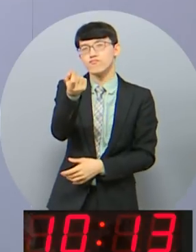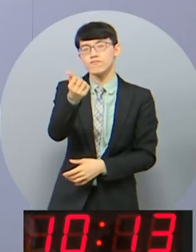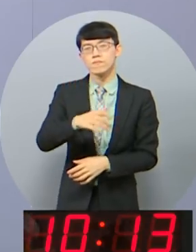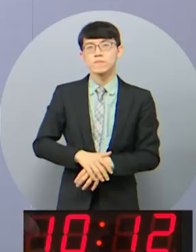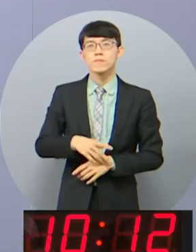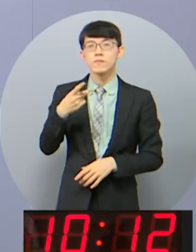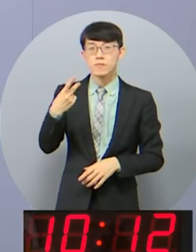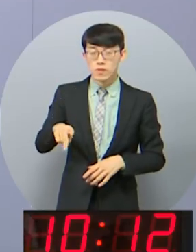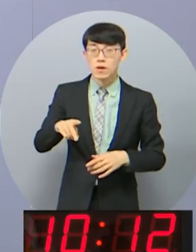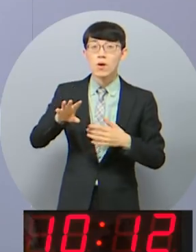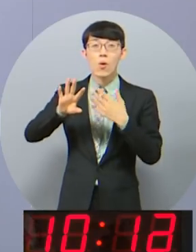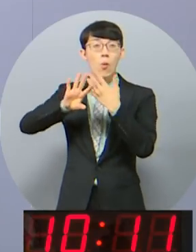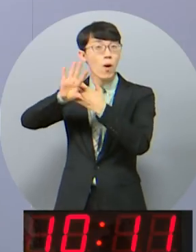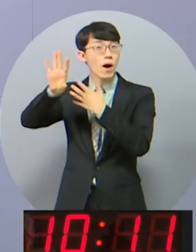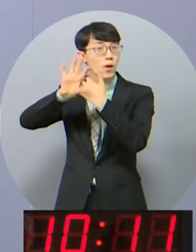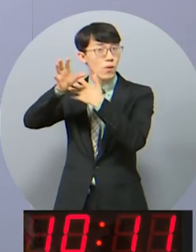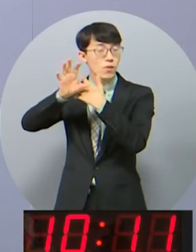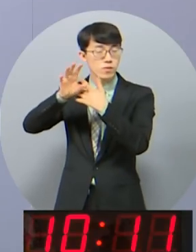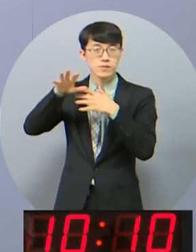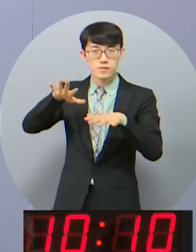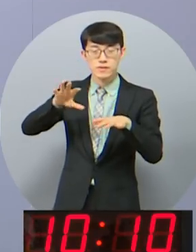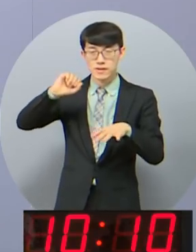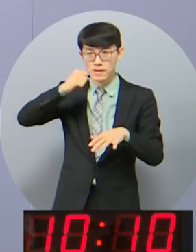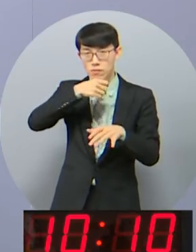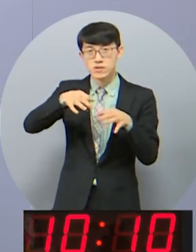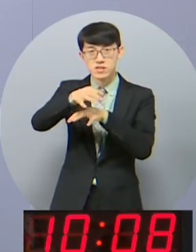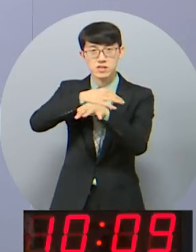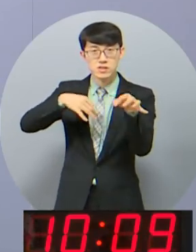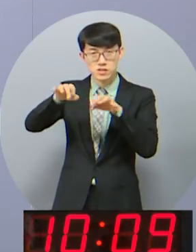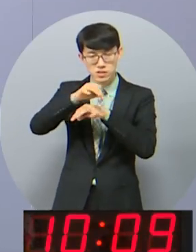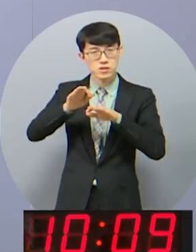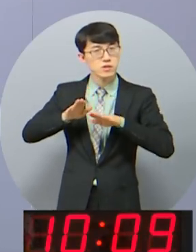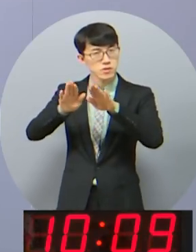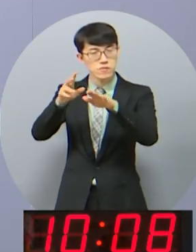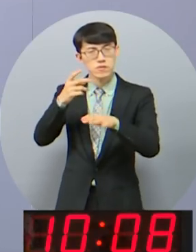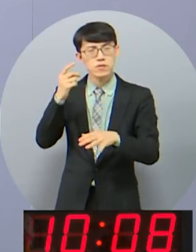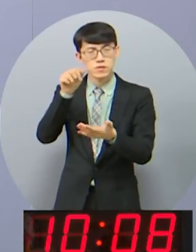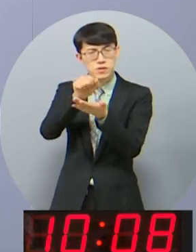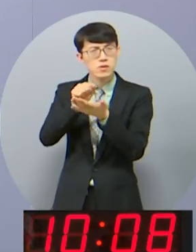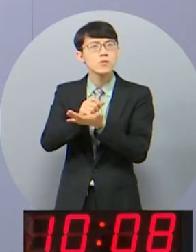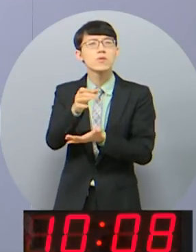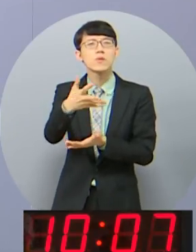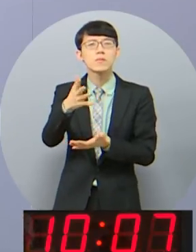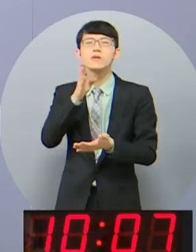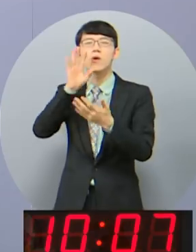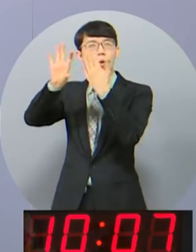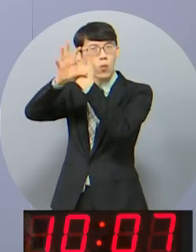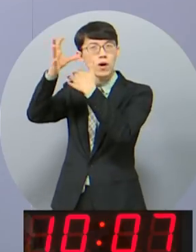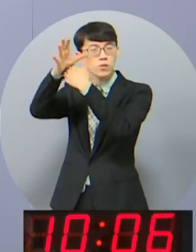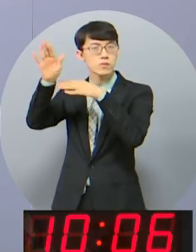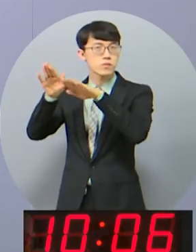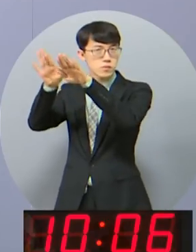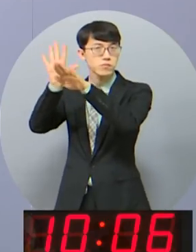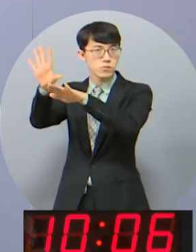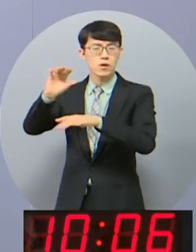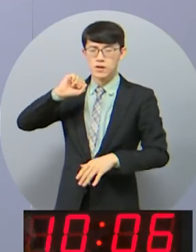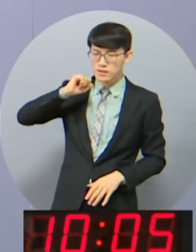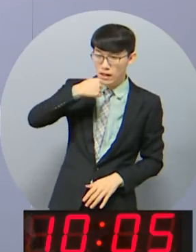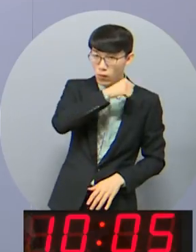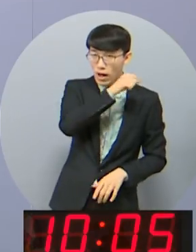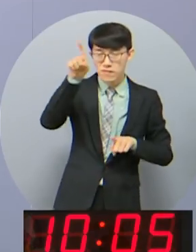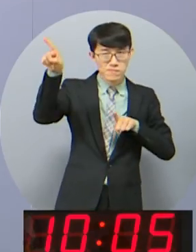为国际景气复苏，相较其他亚洲国家，台湾还是偏低或甚至是落后的情